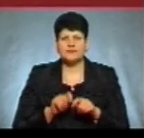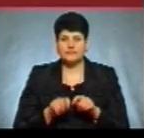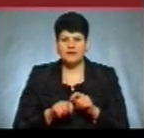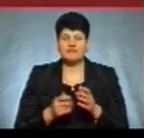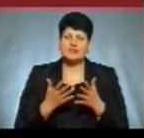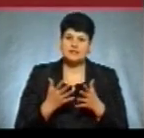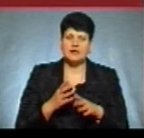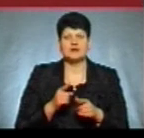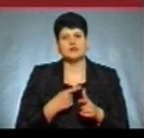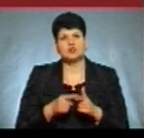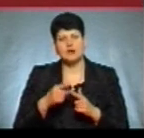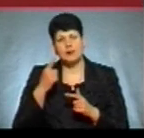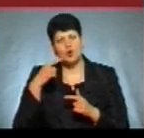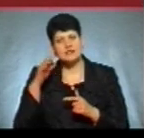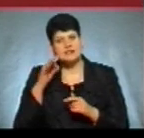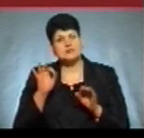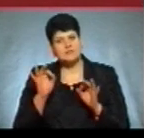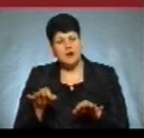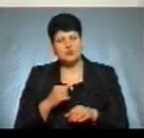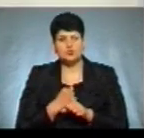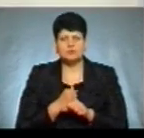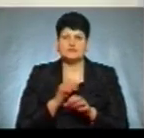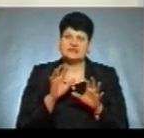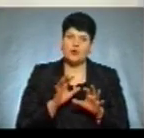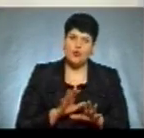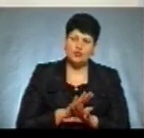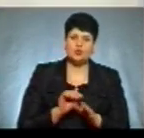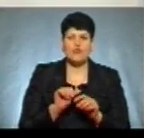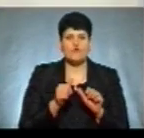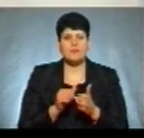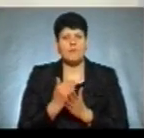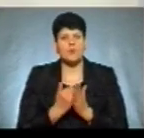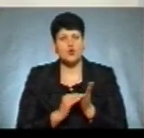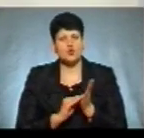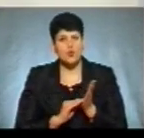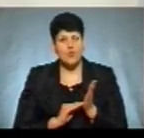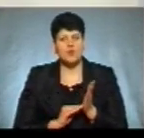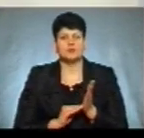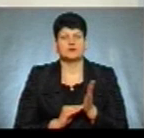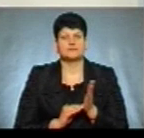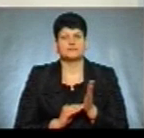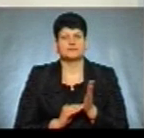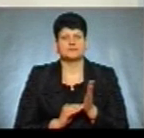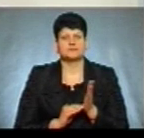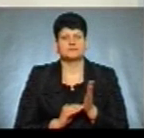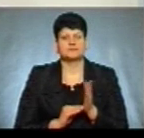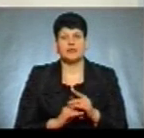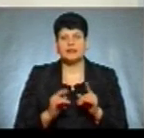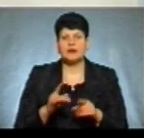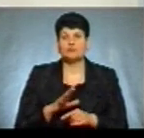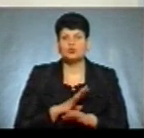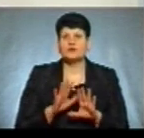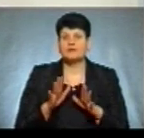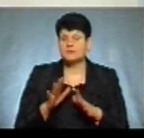чи поліцейський правильно поступав, чи законно оформляв протокол, складав протокол. І навіть були випадки,